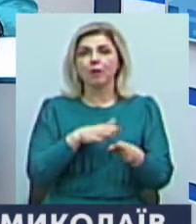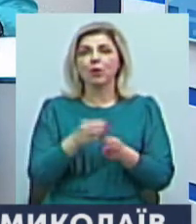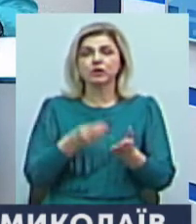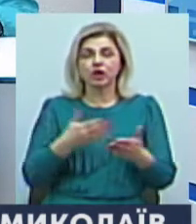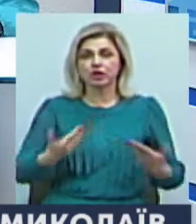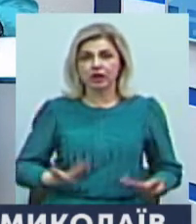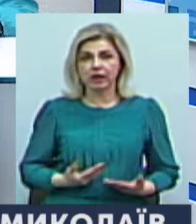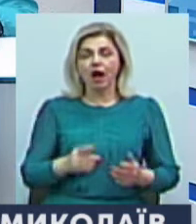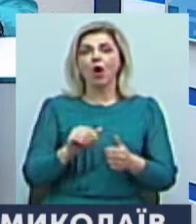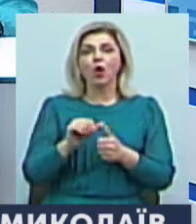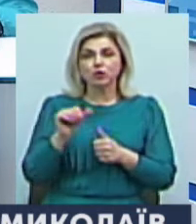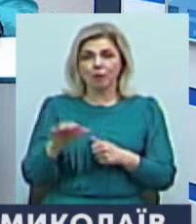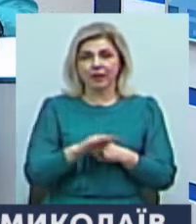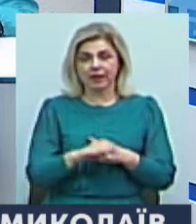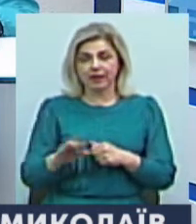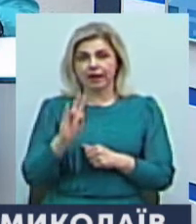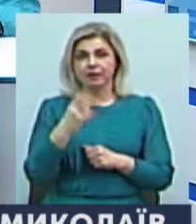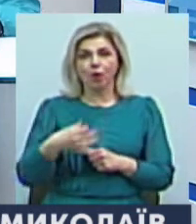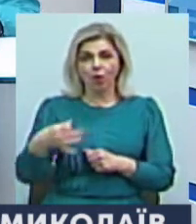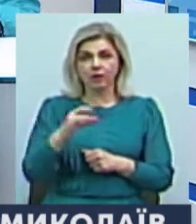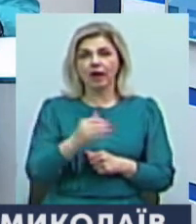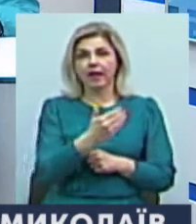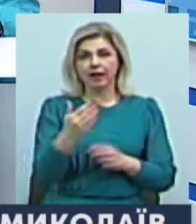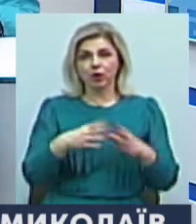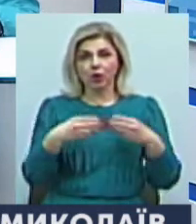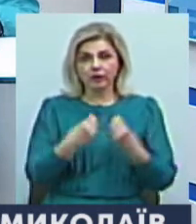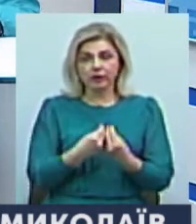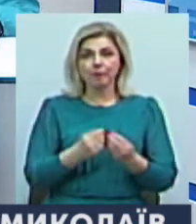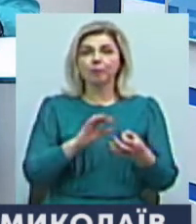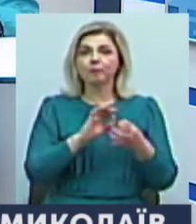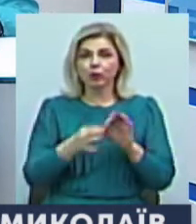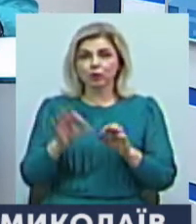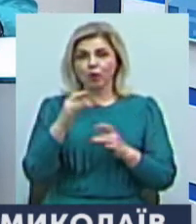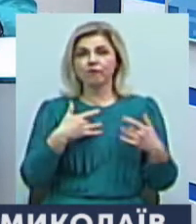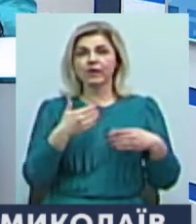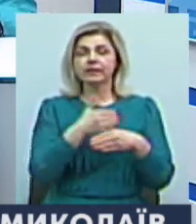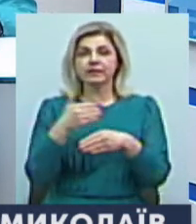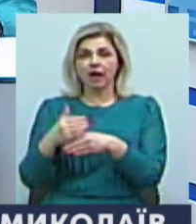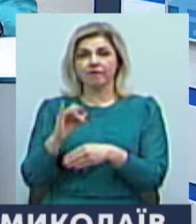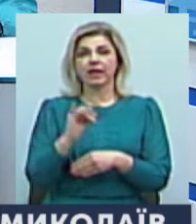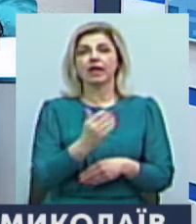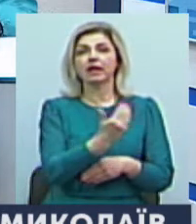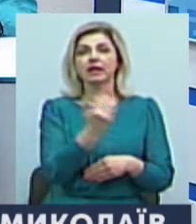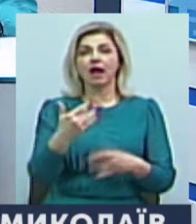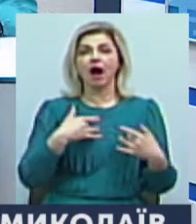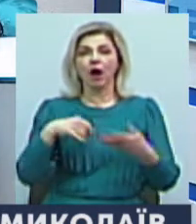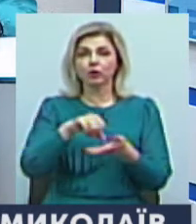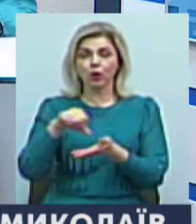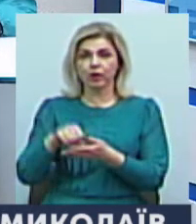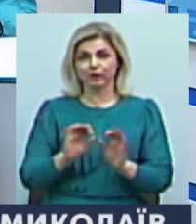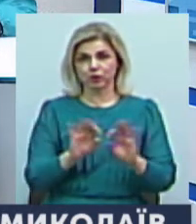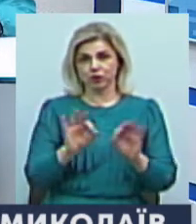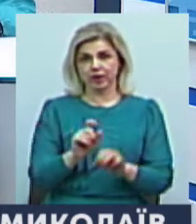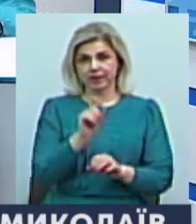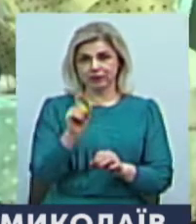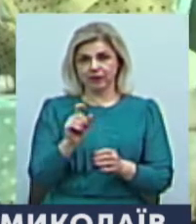особливих дітей Миколаївщини та їх родин». Більше про виставу та її акторів у сюжеті наших колег з Херсона.